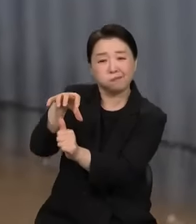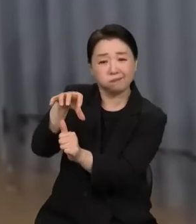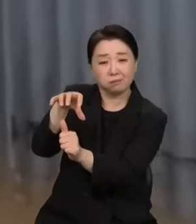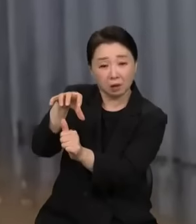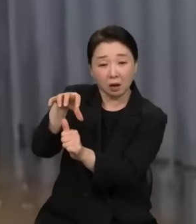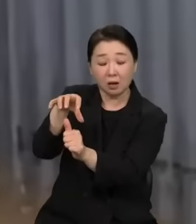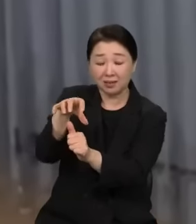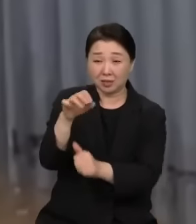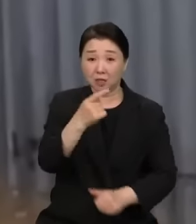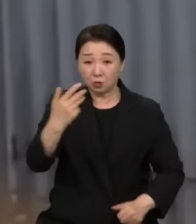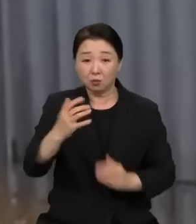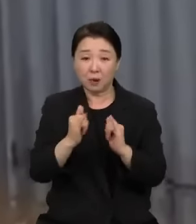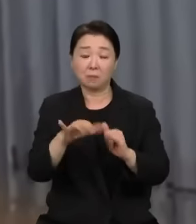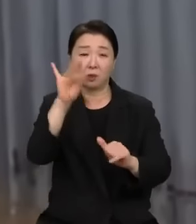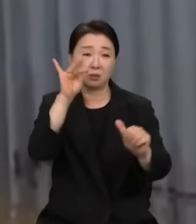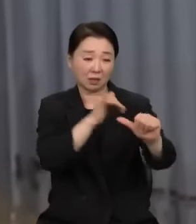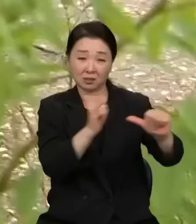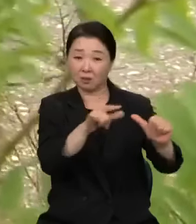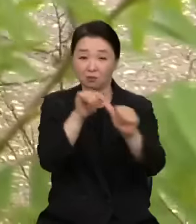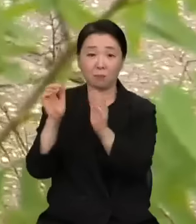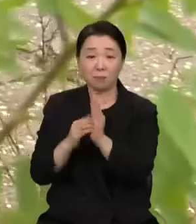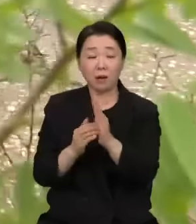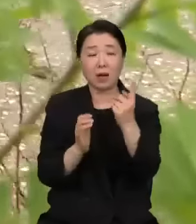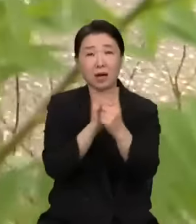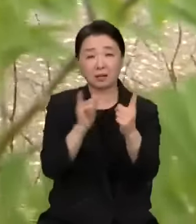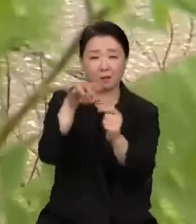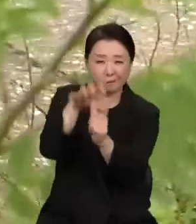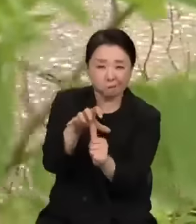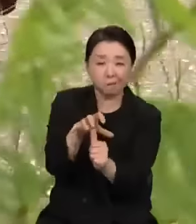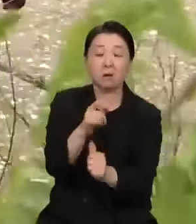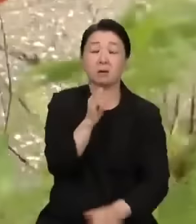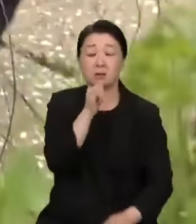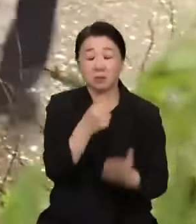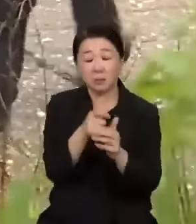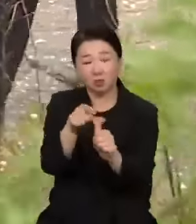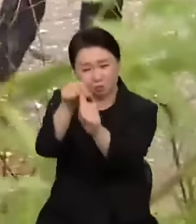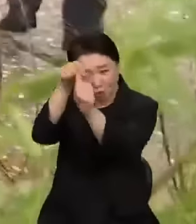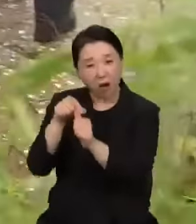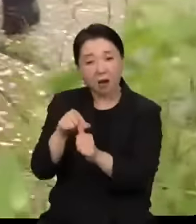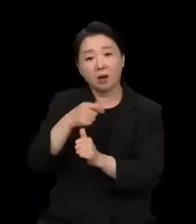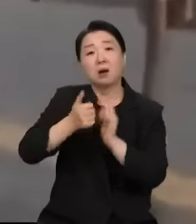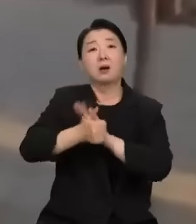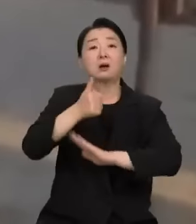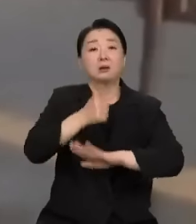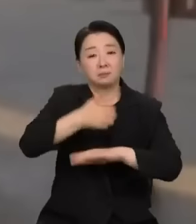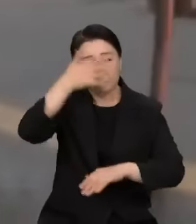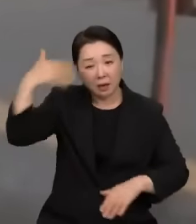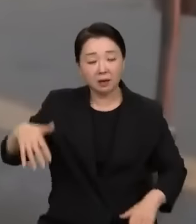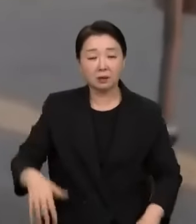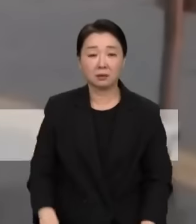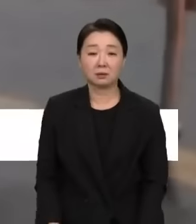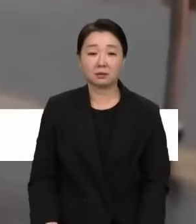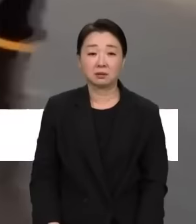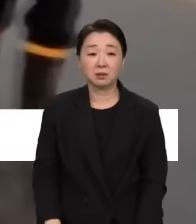출동한 소방은 먼저 5명을 구했고 한 명이 더 고립됐다는 소식에 구조에 성공했습니다.